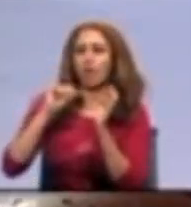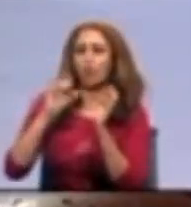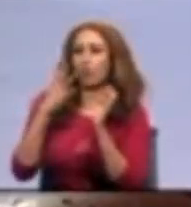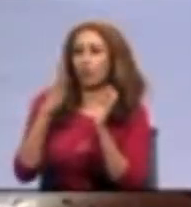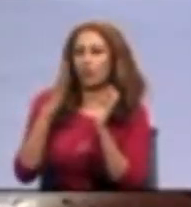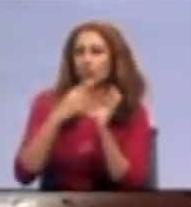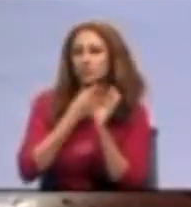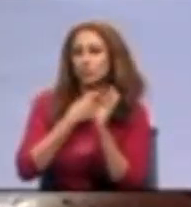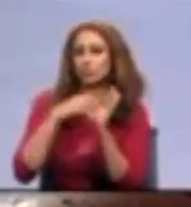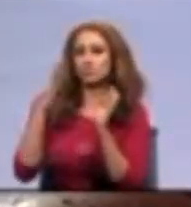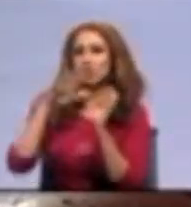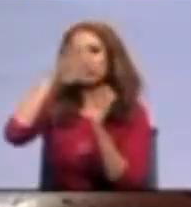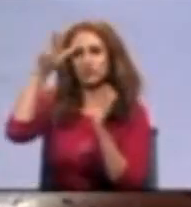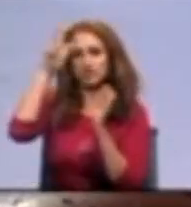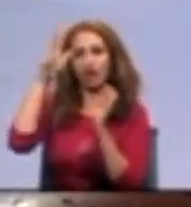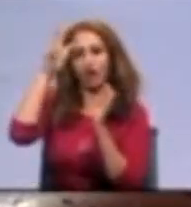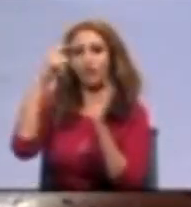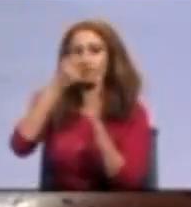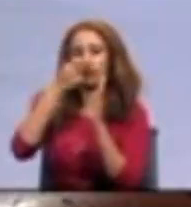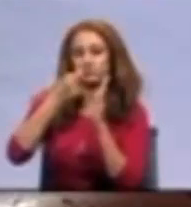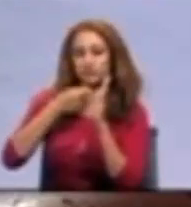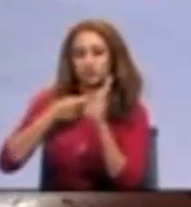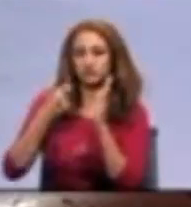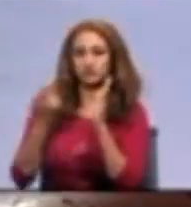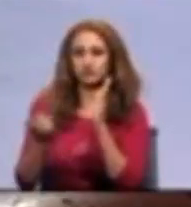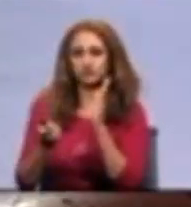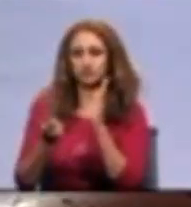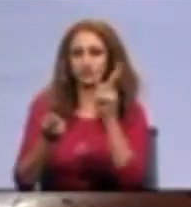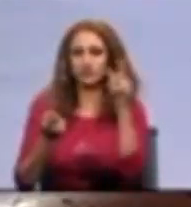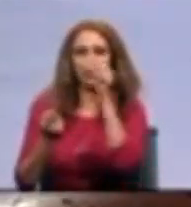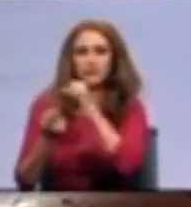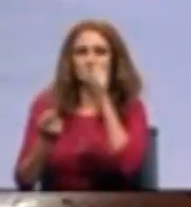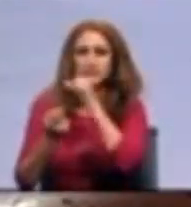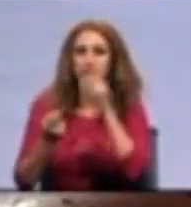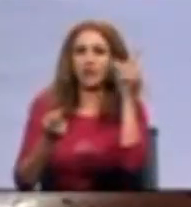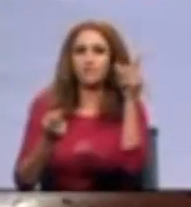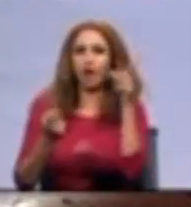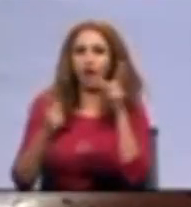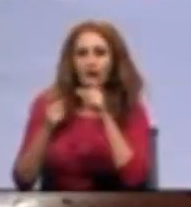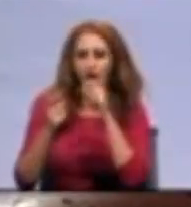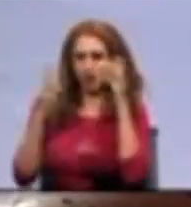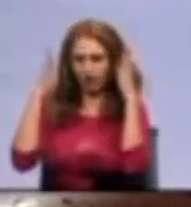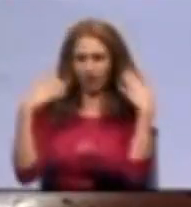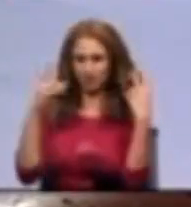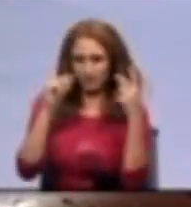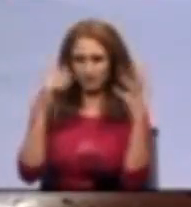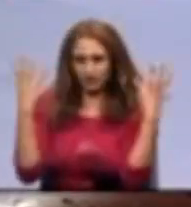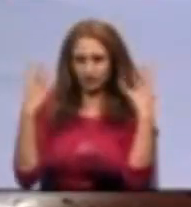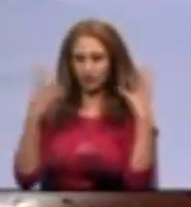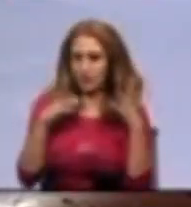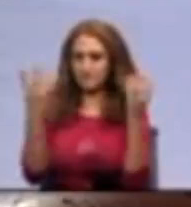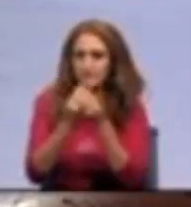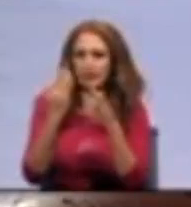وما بعرف شو، وما بعرف شو فيها، وإنه كيف صباح بتعمل هيك، وكيف صباح، وهي الغنية بعد ما نزلت